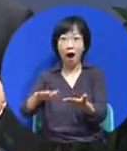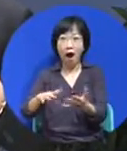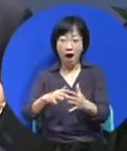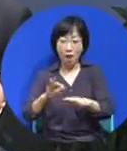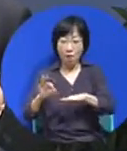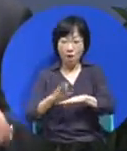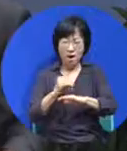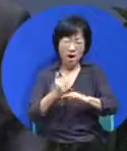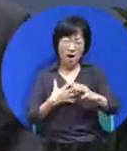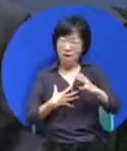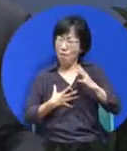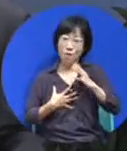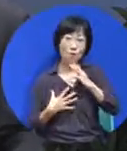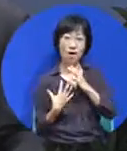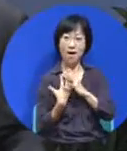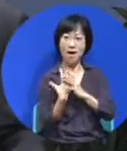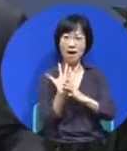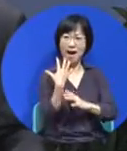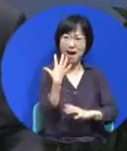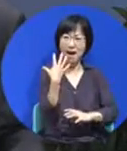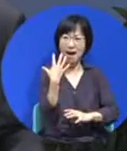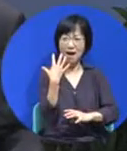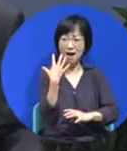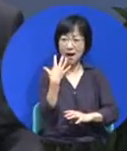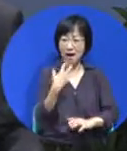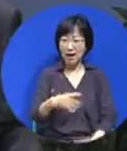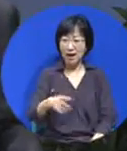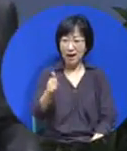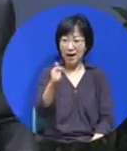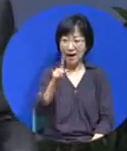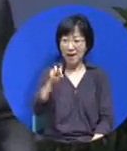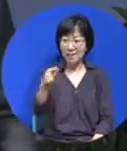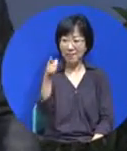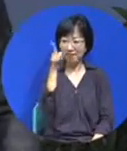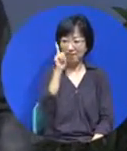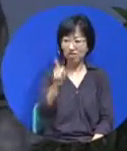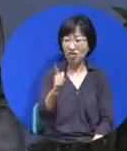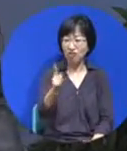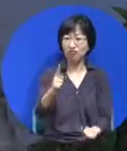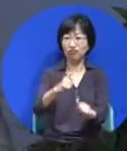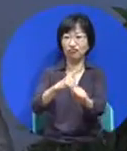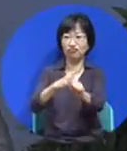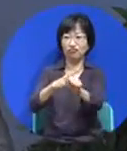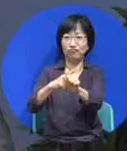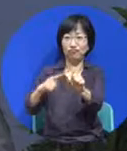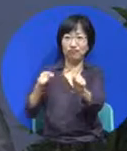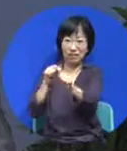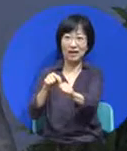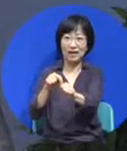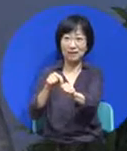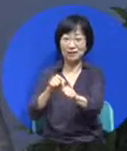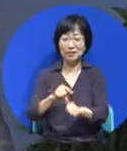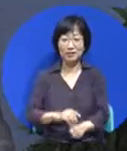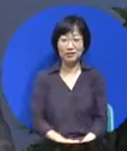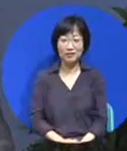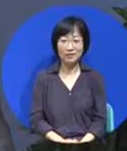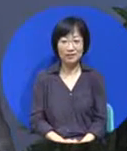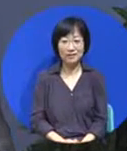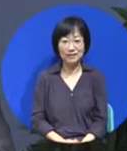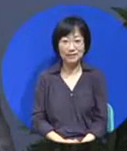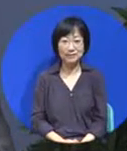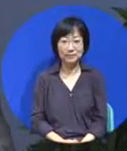화가 나서 당장 그 처형 내리는 겁니다. 그 하만을요. And the king was so upset. He was so furious that he immediately placed